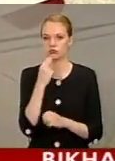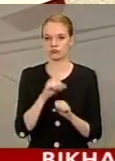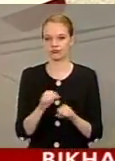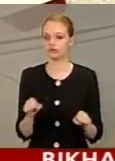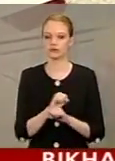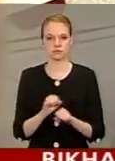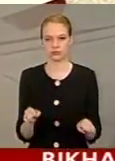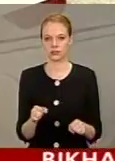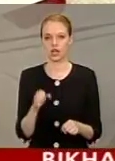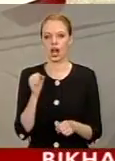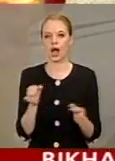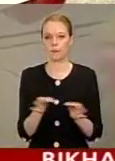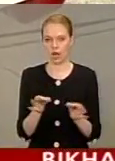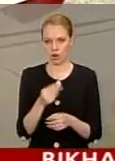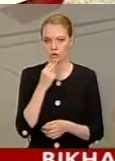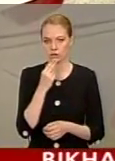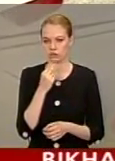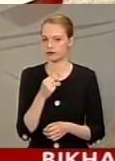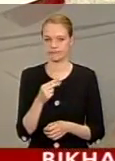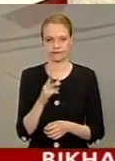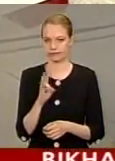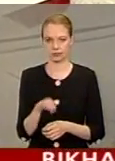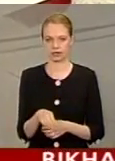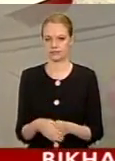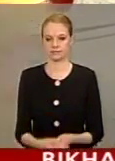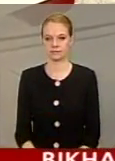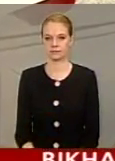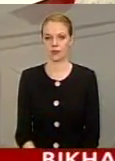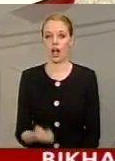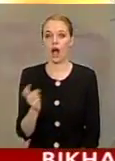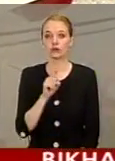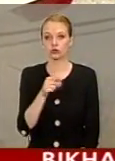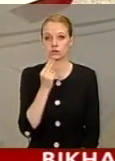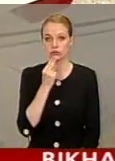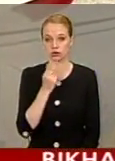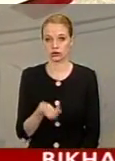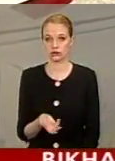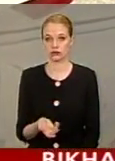Ні. А макарони їш? Ні. Що ж ти їш?